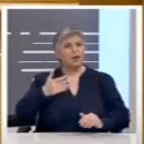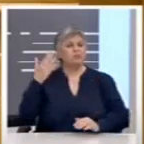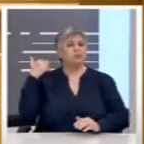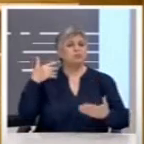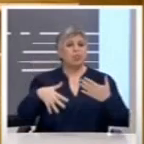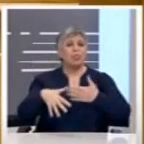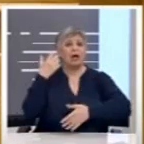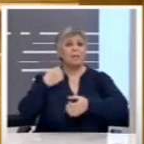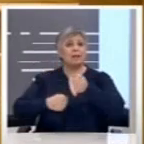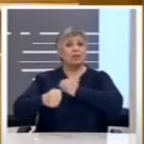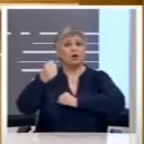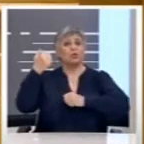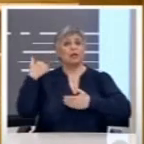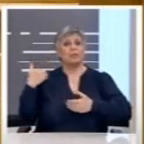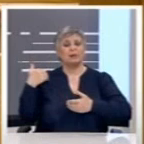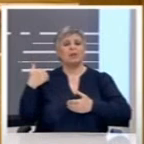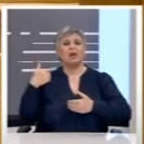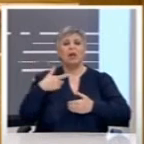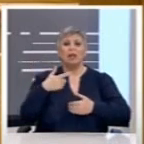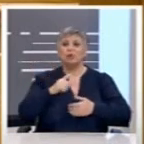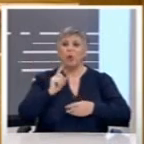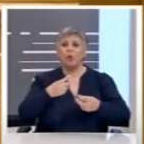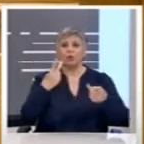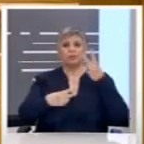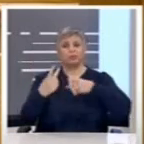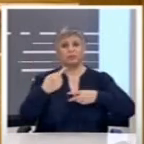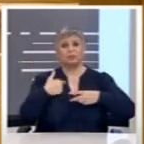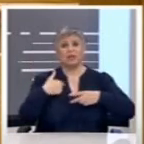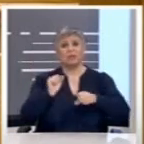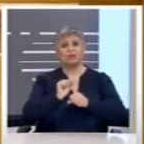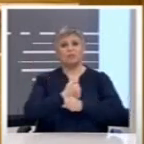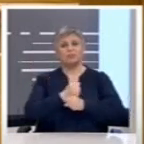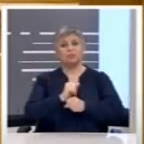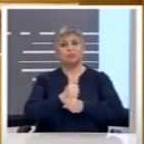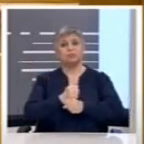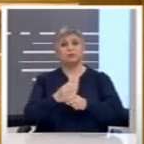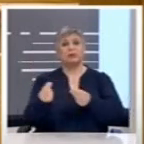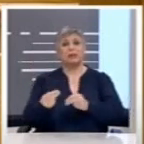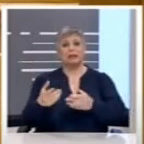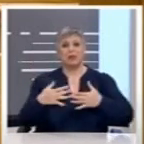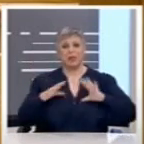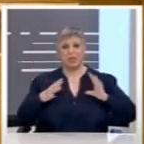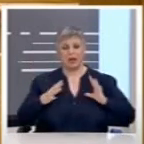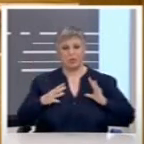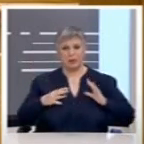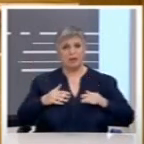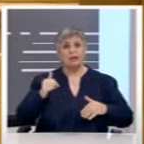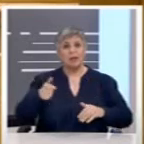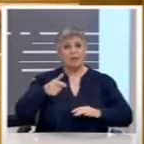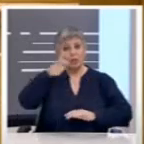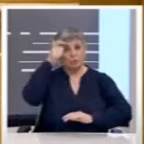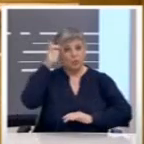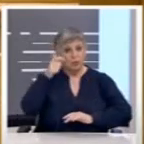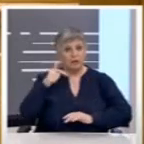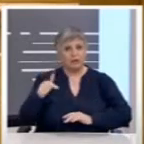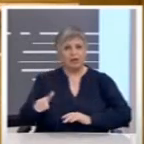15 χρόνια ότι δεν θέλαμε λύση. Δεν είμαστε στην εποχή που θεωρείται αυτονόητο οι Τούρκοι να διατηρούν αυτά τους τα δικαιώματα.